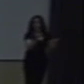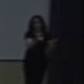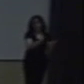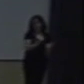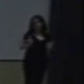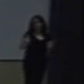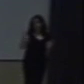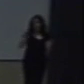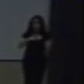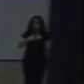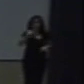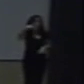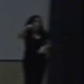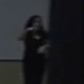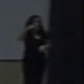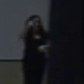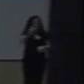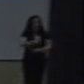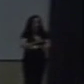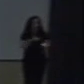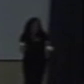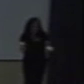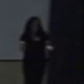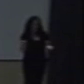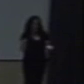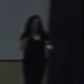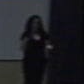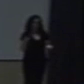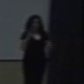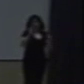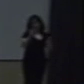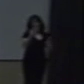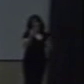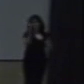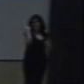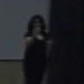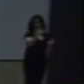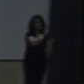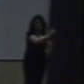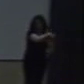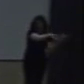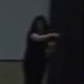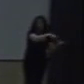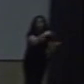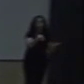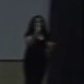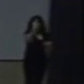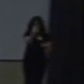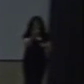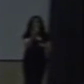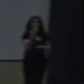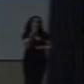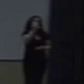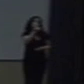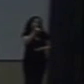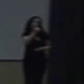ahir, jo només m'hagués cregut gent o que sé que m'estarien la veritat o que sé que treballen per un mitjà consolidat o que sé que hi ha alguna cosa, vull dir, jo en aquests